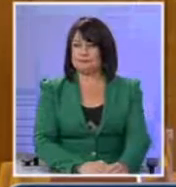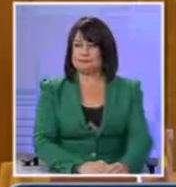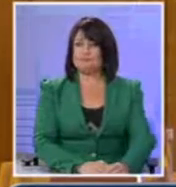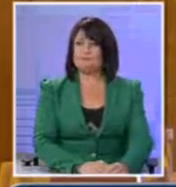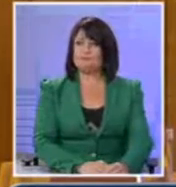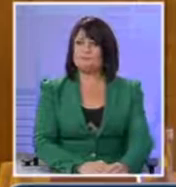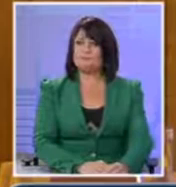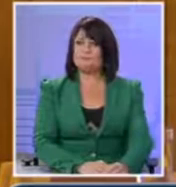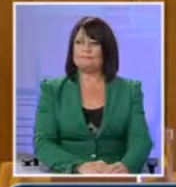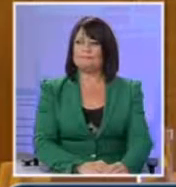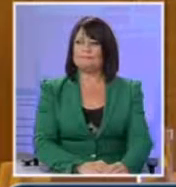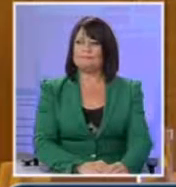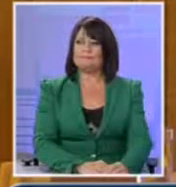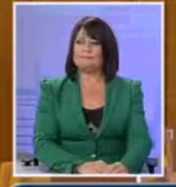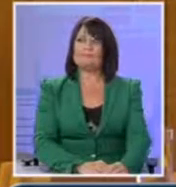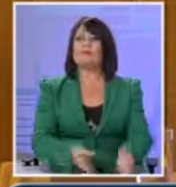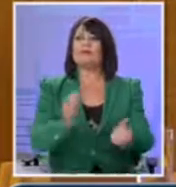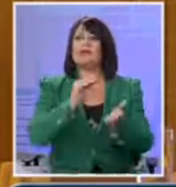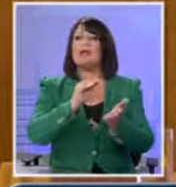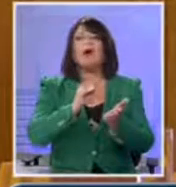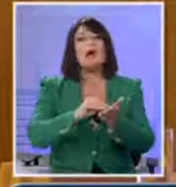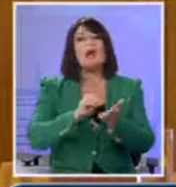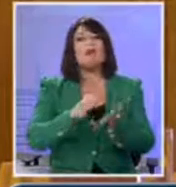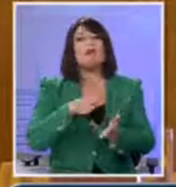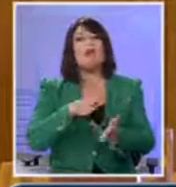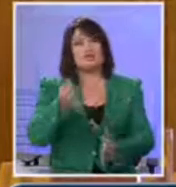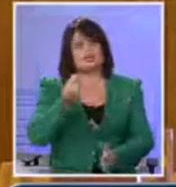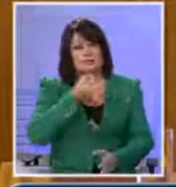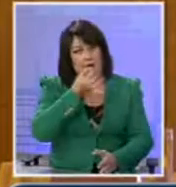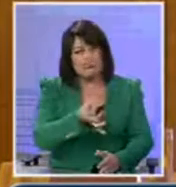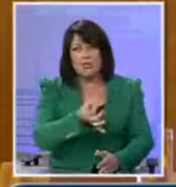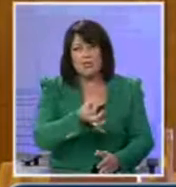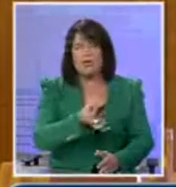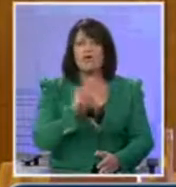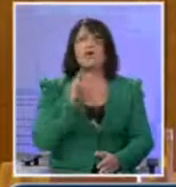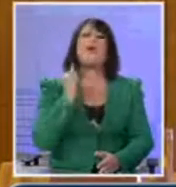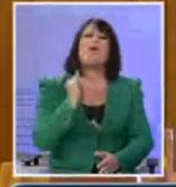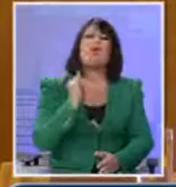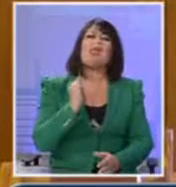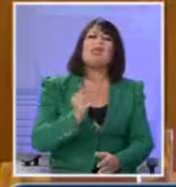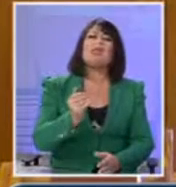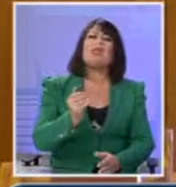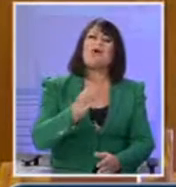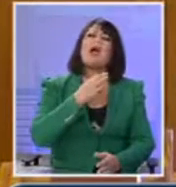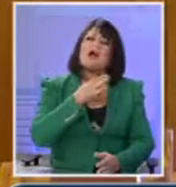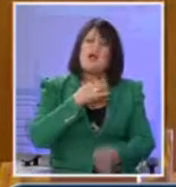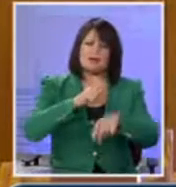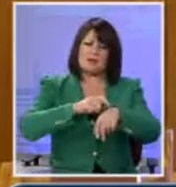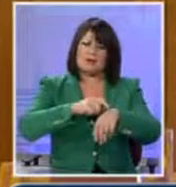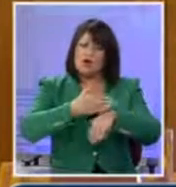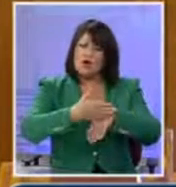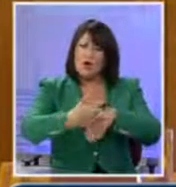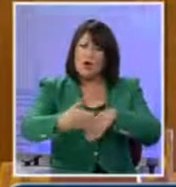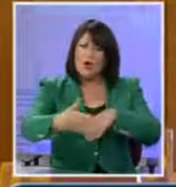Επίσης θέλω να πω ότι οι καθυστερήσεις που έχουν υπάρξει ήταν ο αναγκαίος χρόνος για να μπορέσουμε